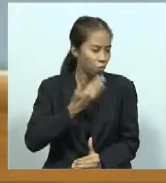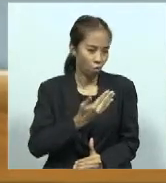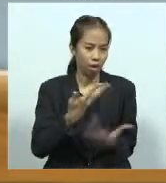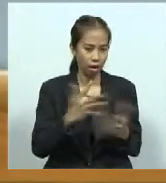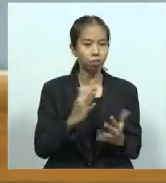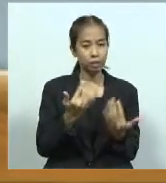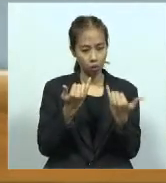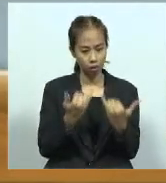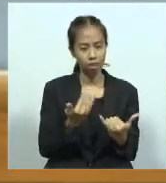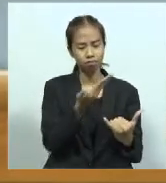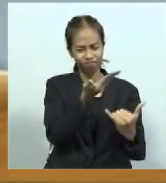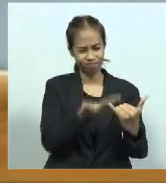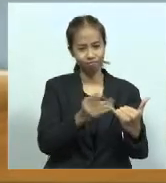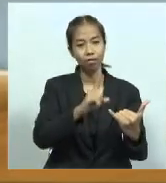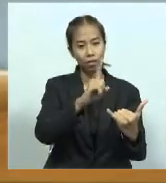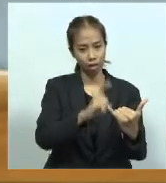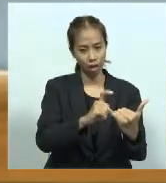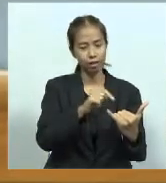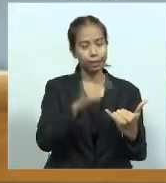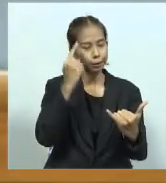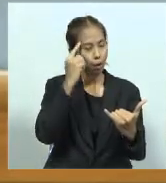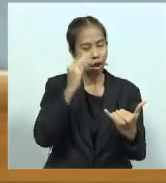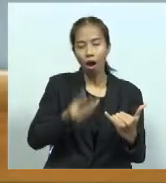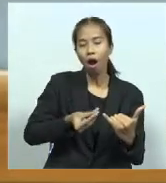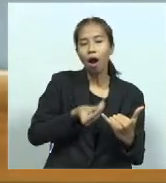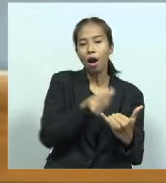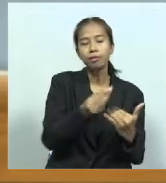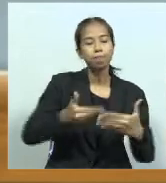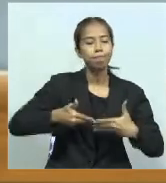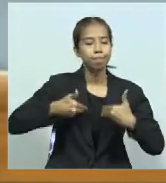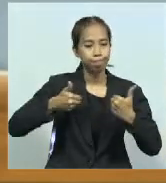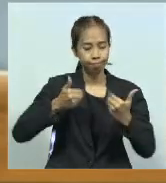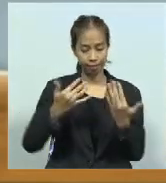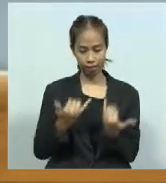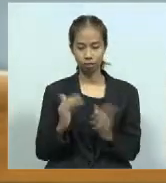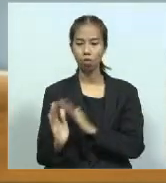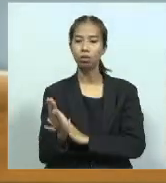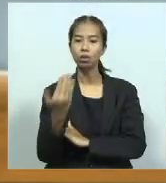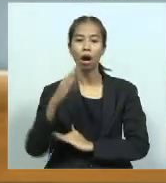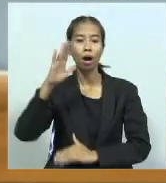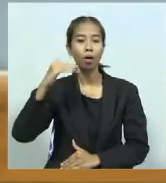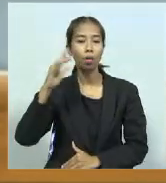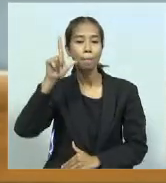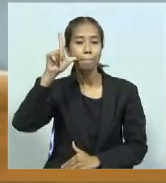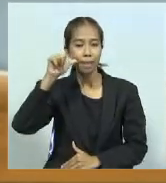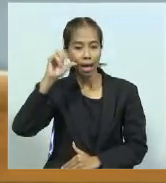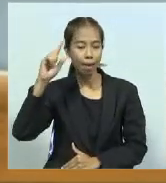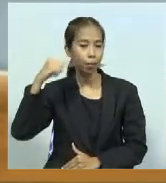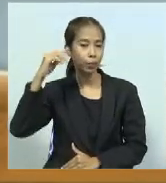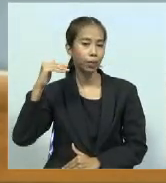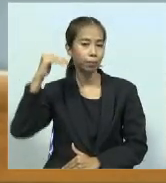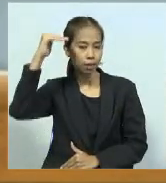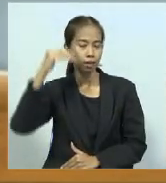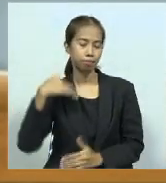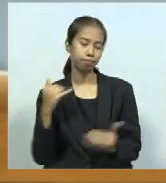งคิดว่าการจากไปครั้งนี้เป็นการตัดสินใจที่ดีที่สุดแล้วโดยช่วงเช้าที่ผ่านมาทางคุณแม่และพี่สาวของน้ำตาลได้เข้า